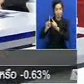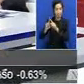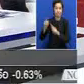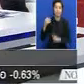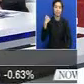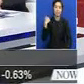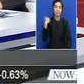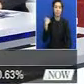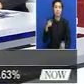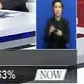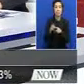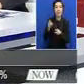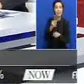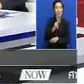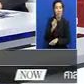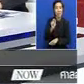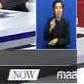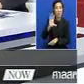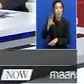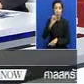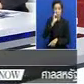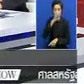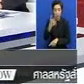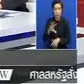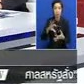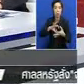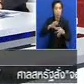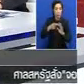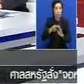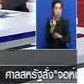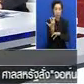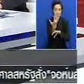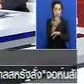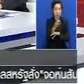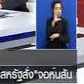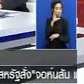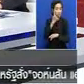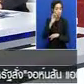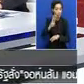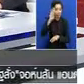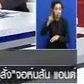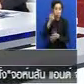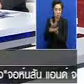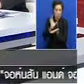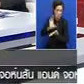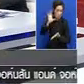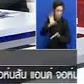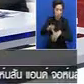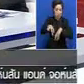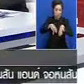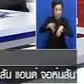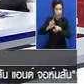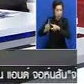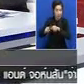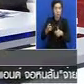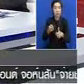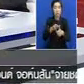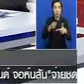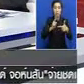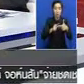างที่ทางคุณณัฐธีบอกทั้งเรื่องสายป่านก็คือเงินทุนนี่แหละครับที่แต่ละช่องใช้กันการบริหารการจัดการเรื่องเรตติ้